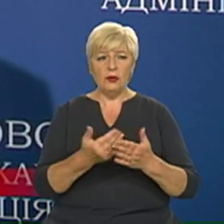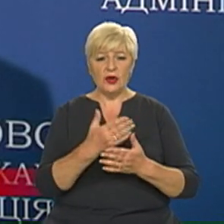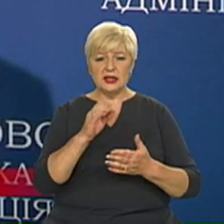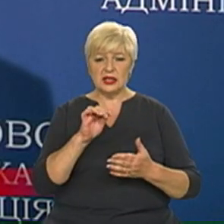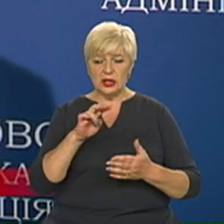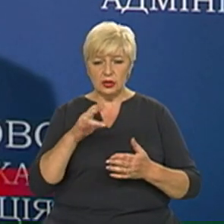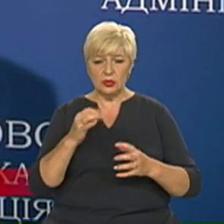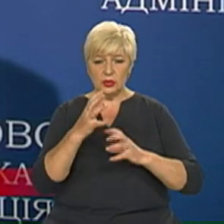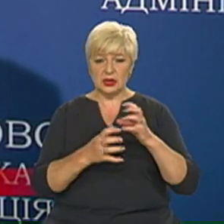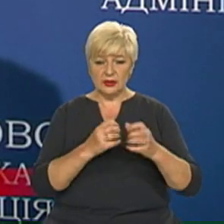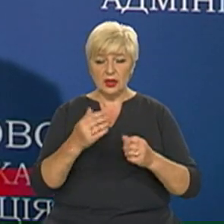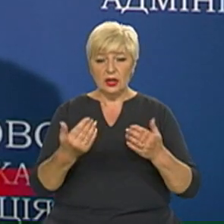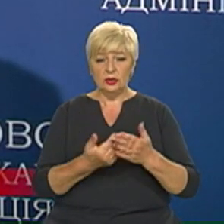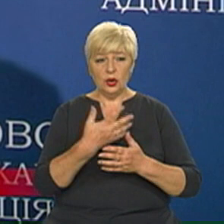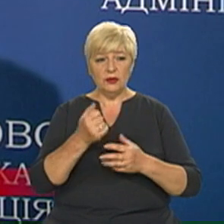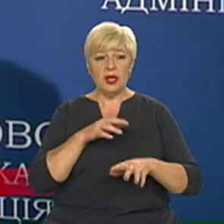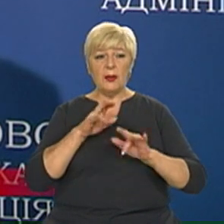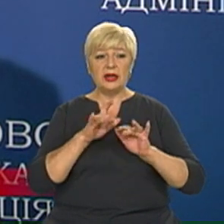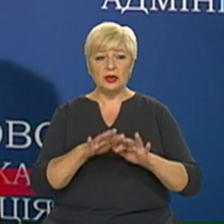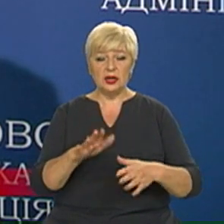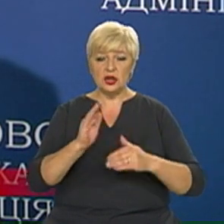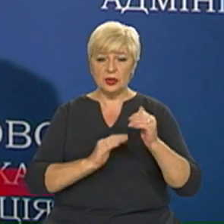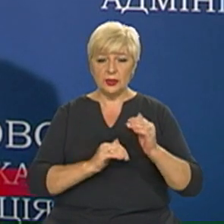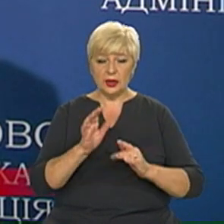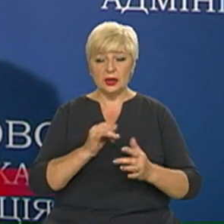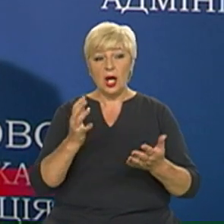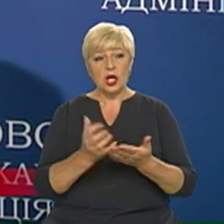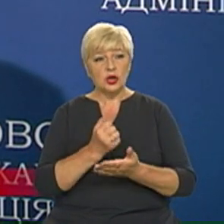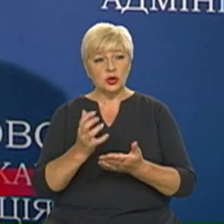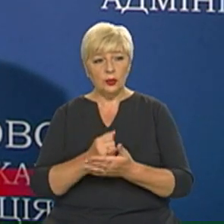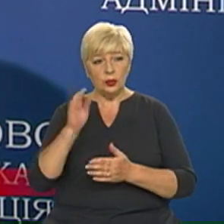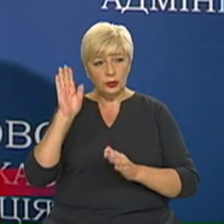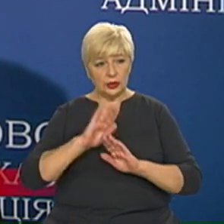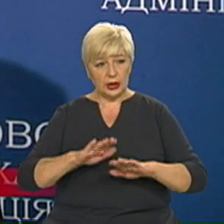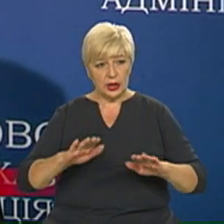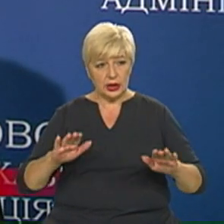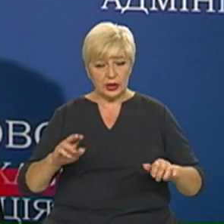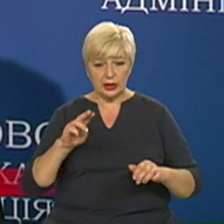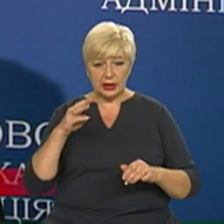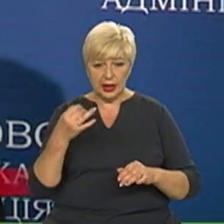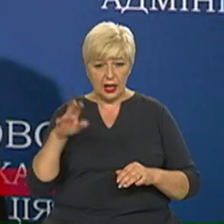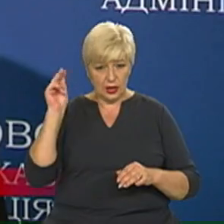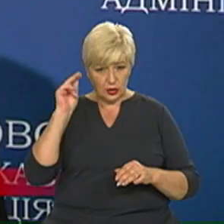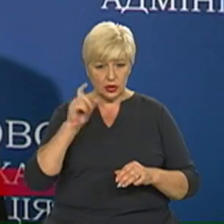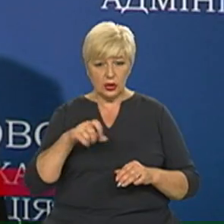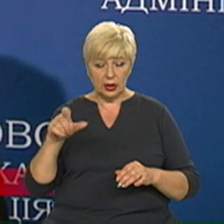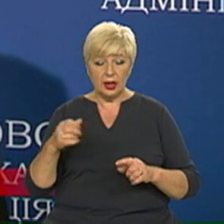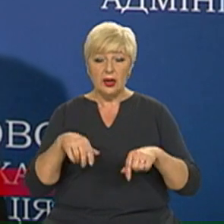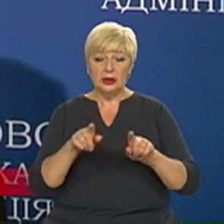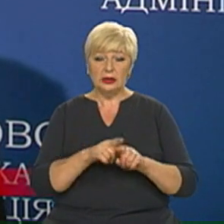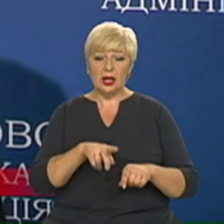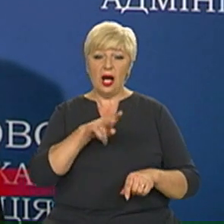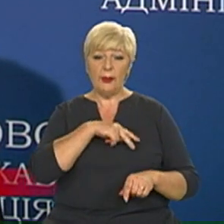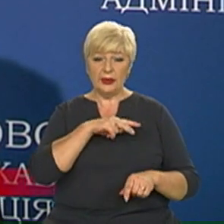освіту, нові навчально-методичні практики, це і здобутки дітей та вихованців шкіл. Така